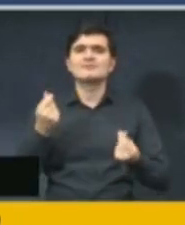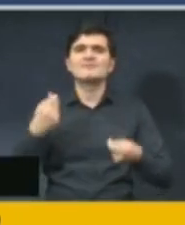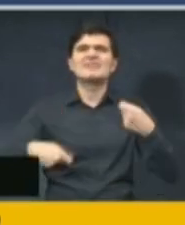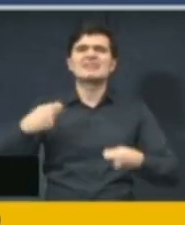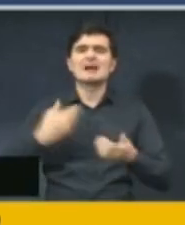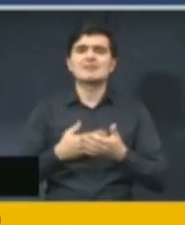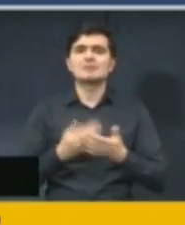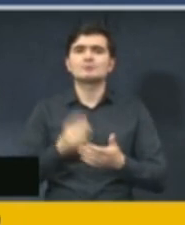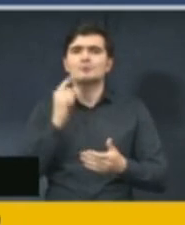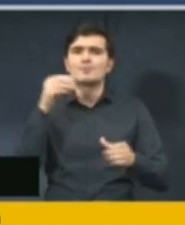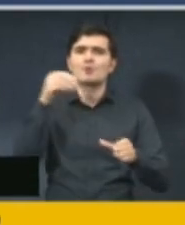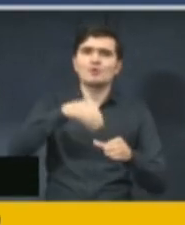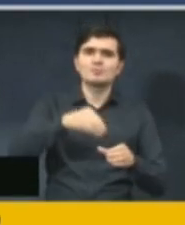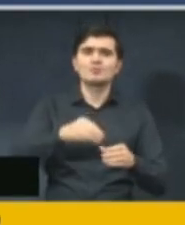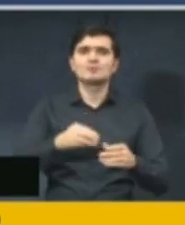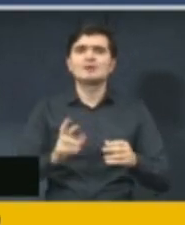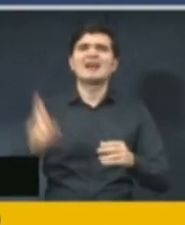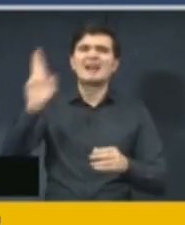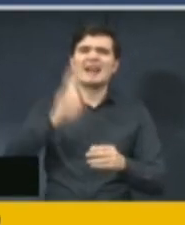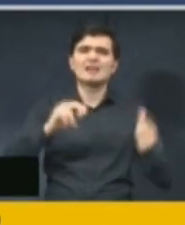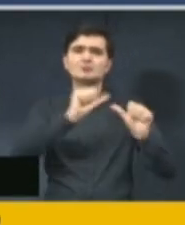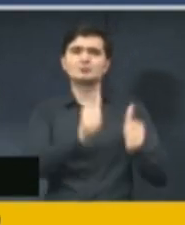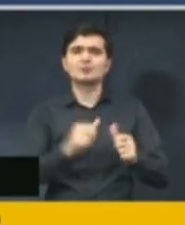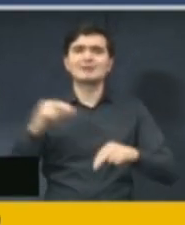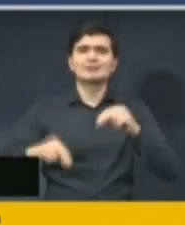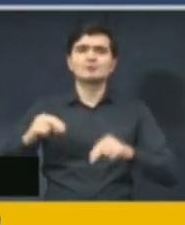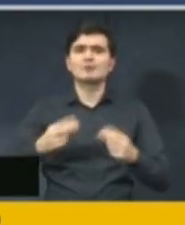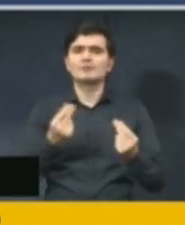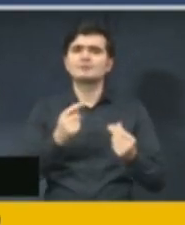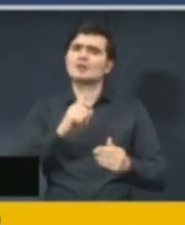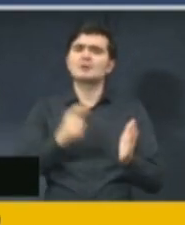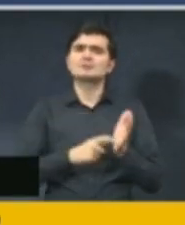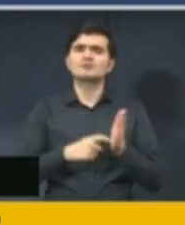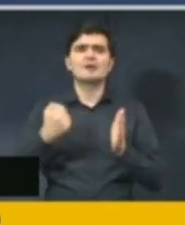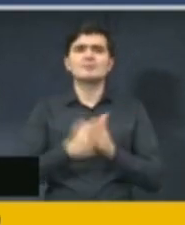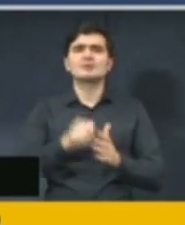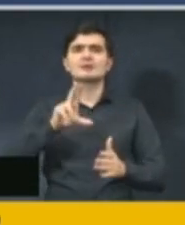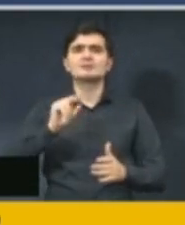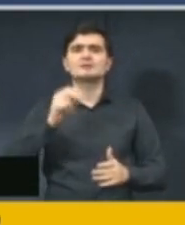contribuabili, restructurarea datoriilor fiscale poate fi cerută până la